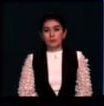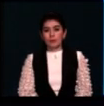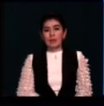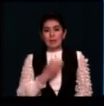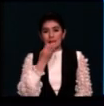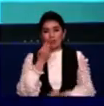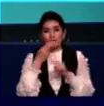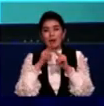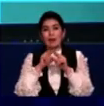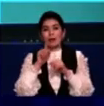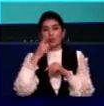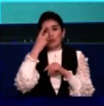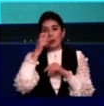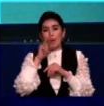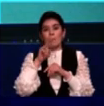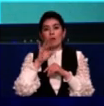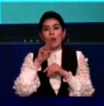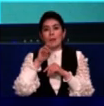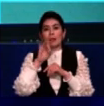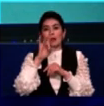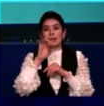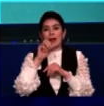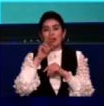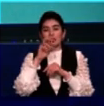Yana shuni eslatib o'tishim kerakki, polimerlanish reaksiyasi